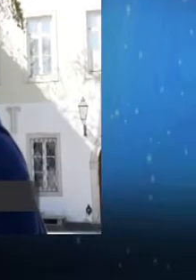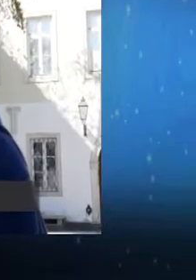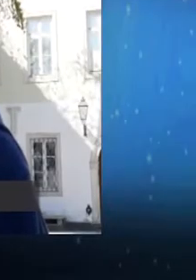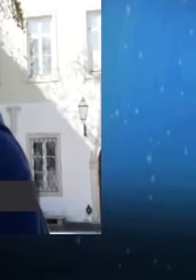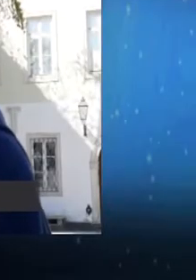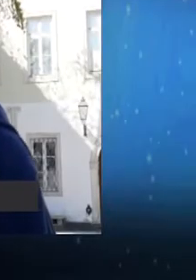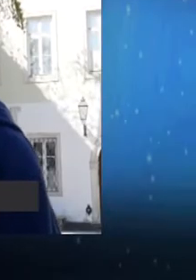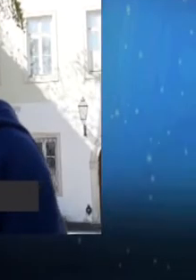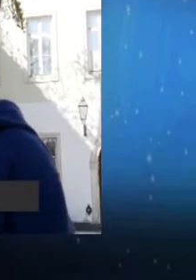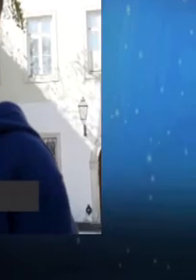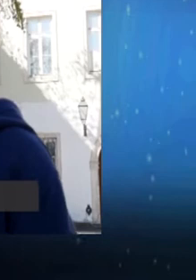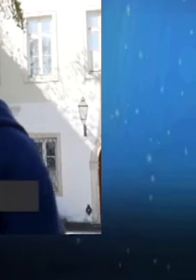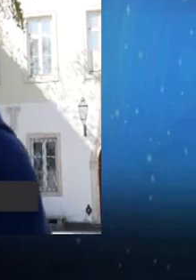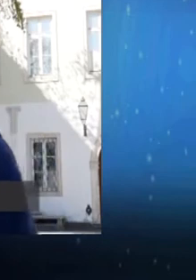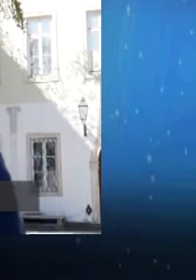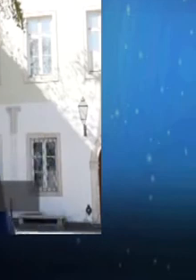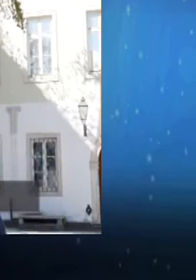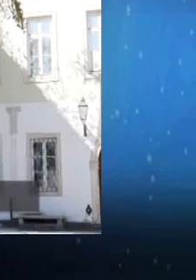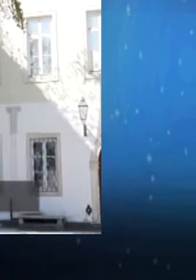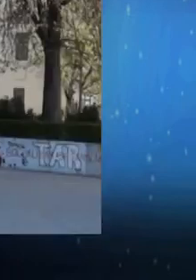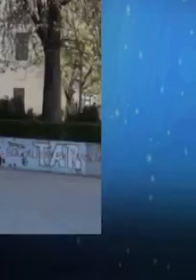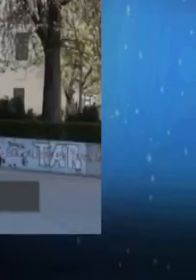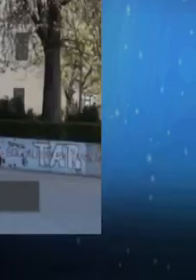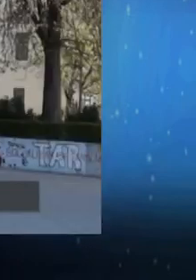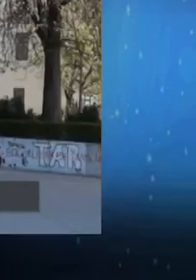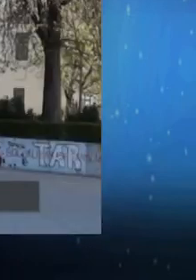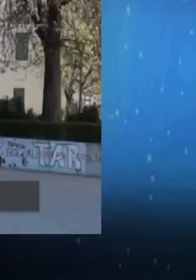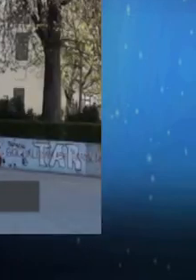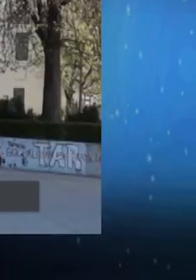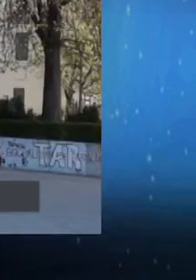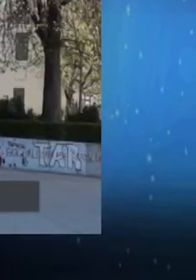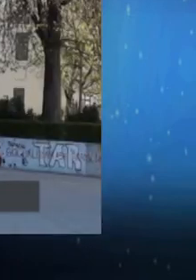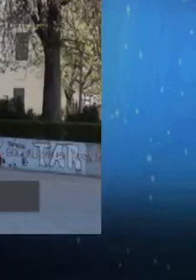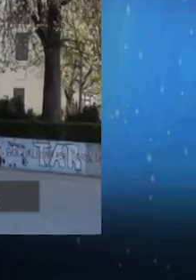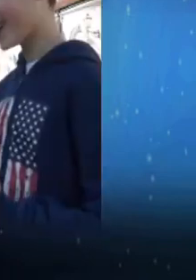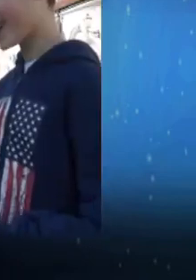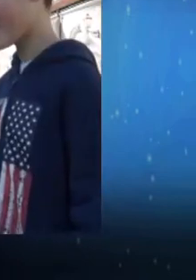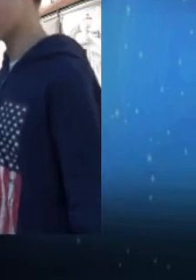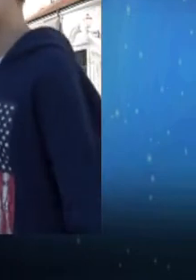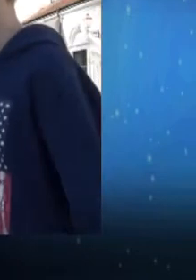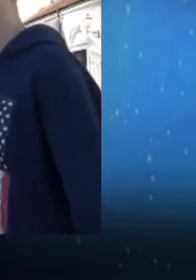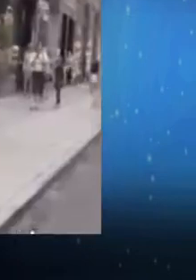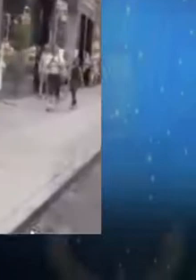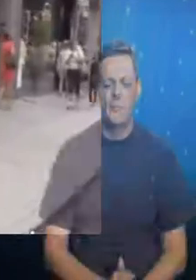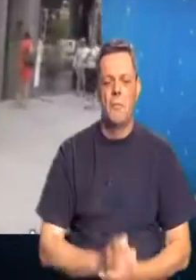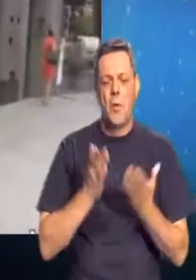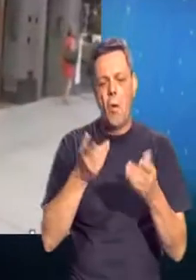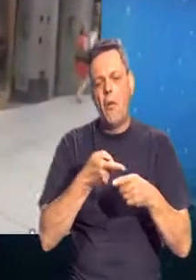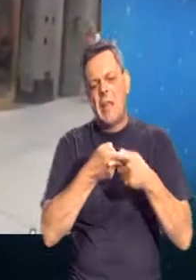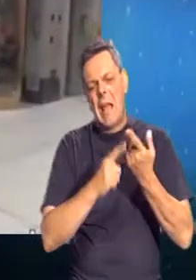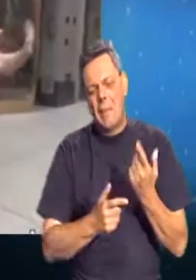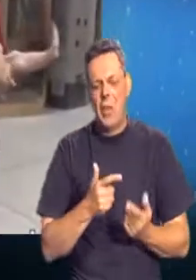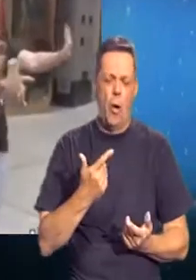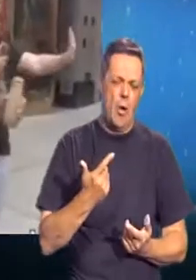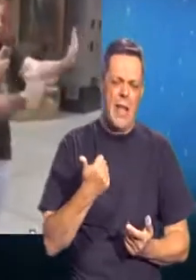you did. The symbolism, the French influence. I guess I was born at the right time. Ovo je tek